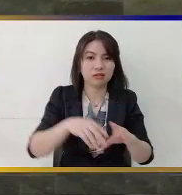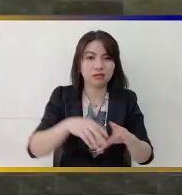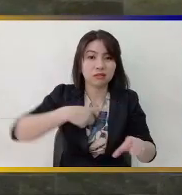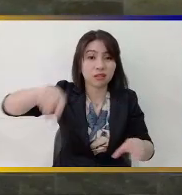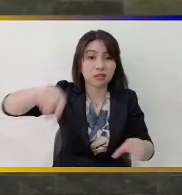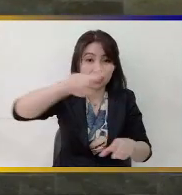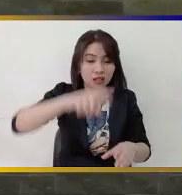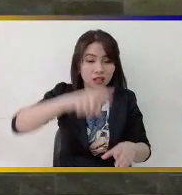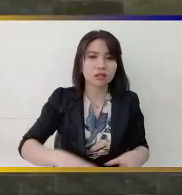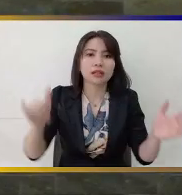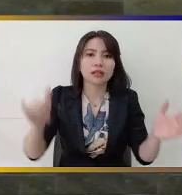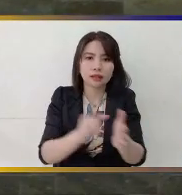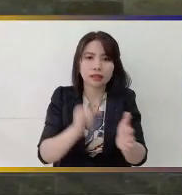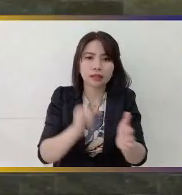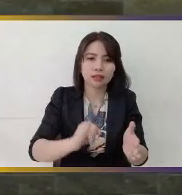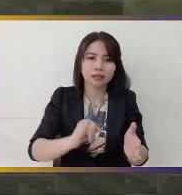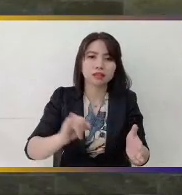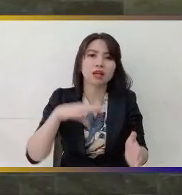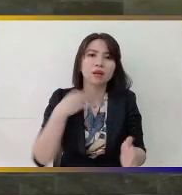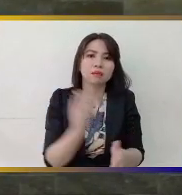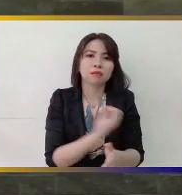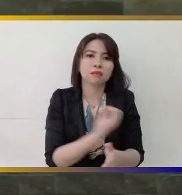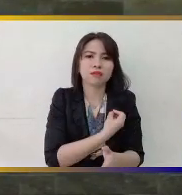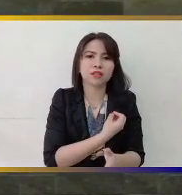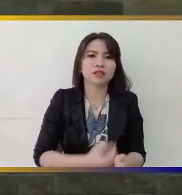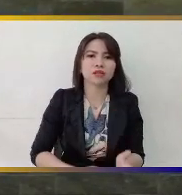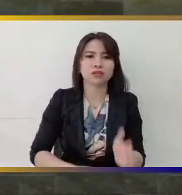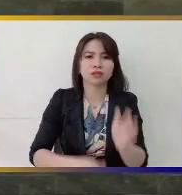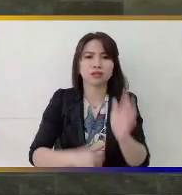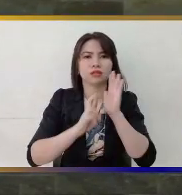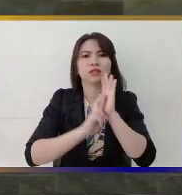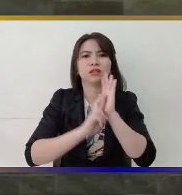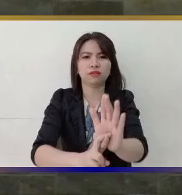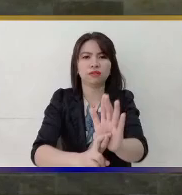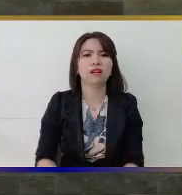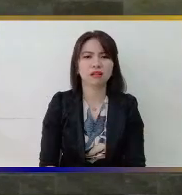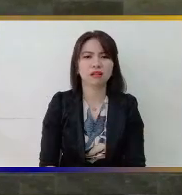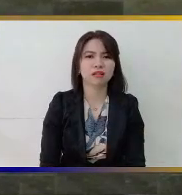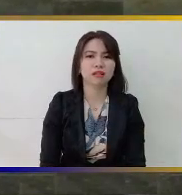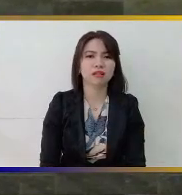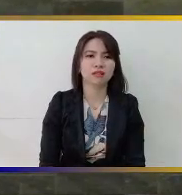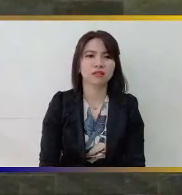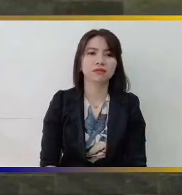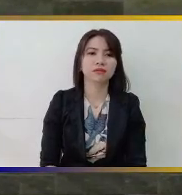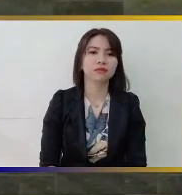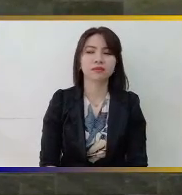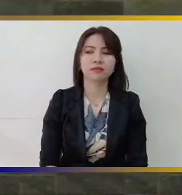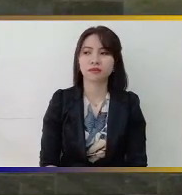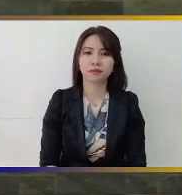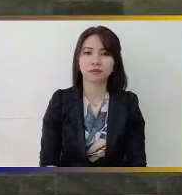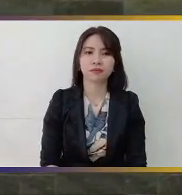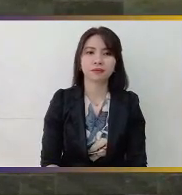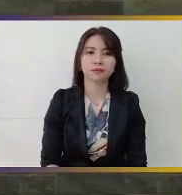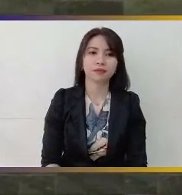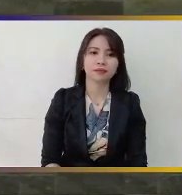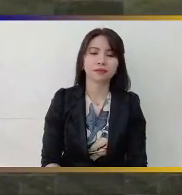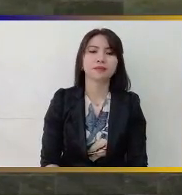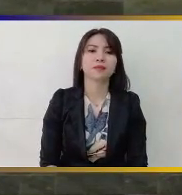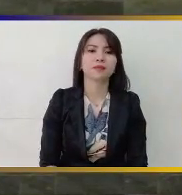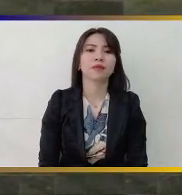You see, evil infestation has always manifestation.